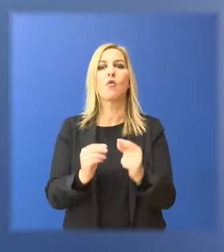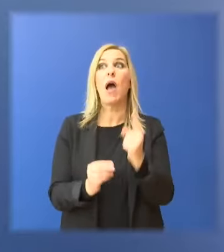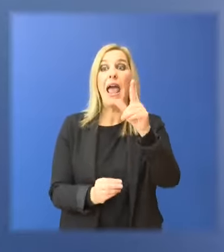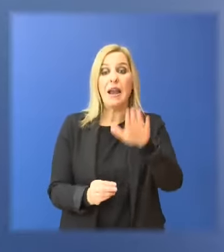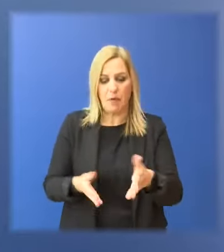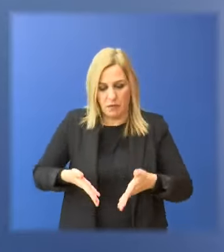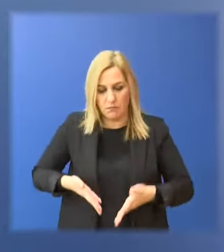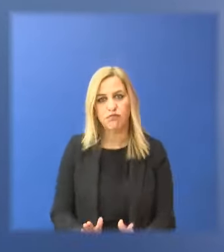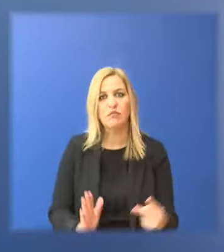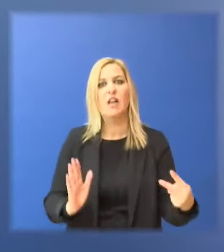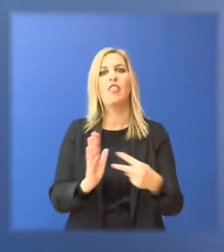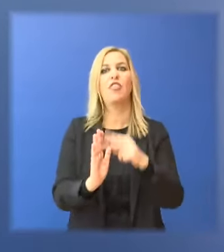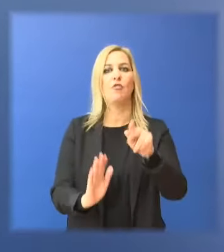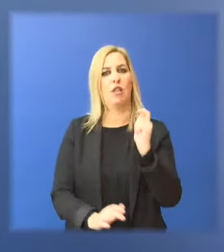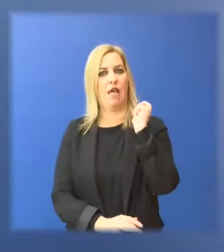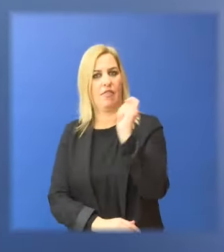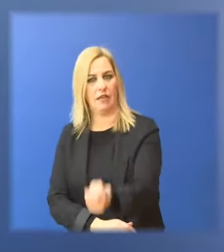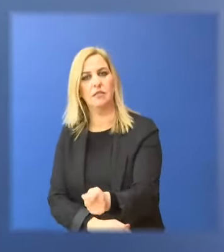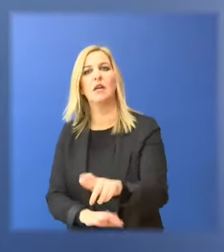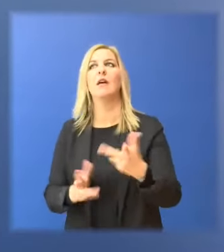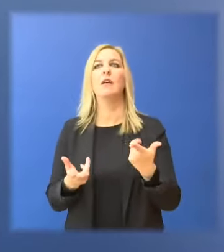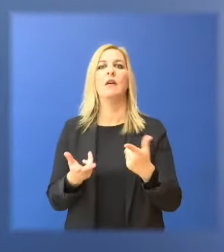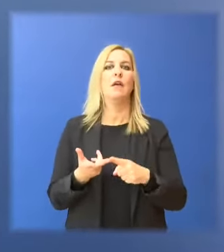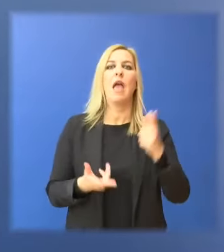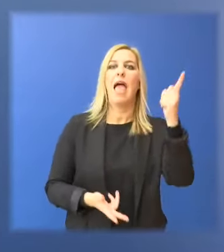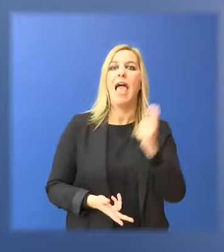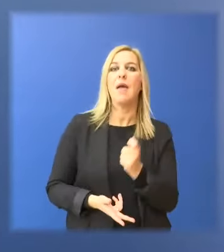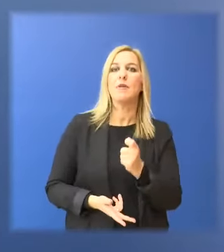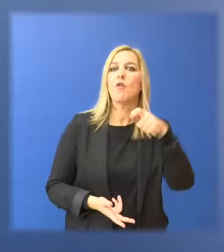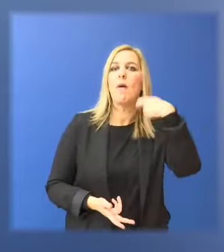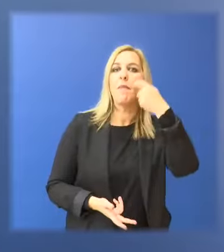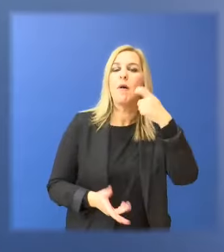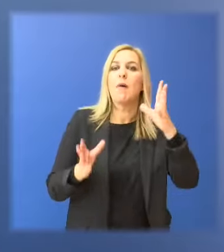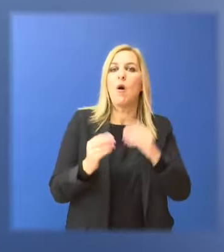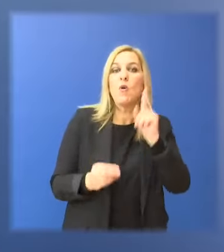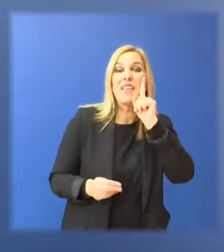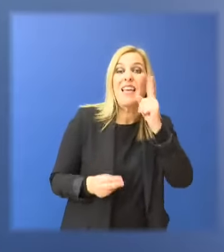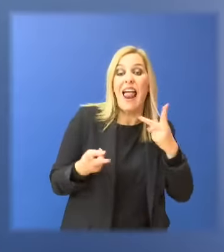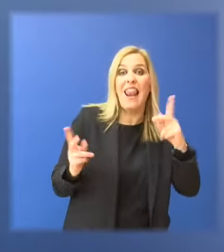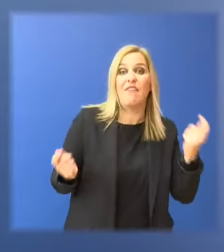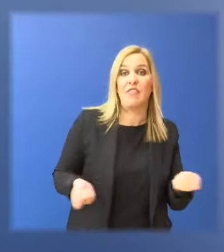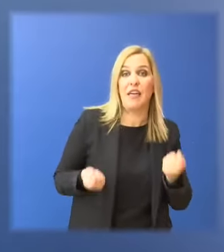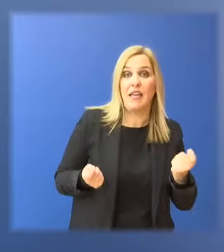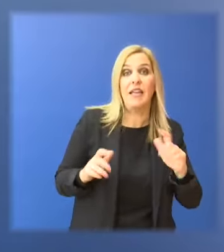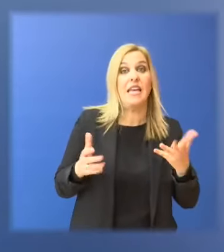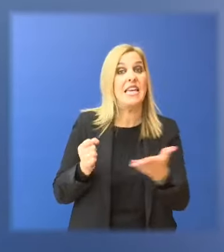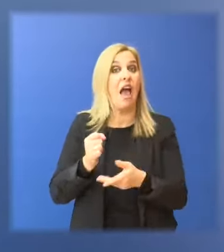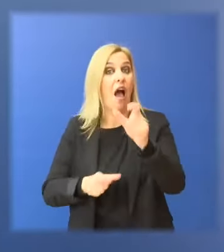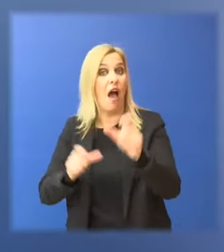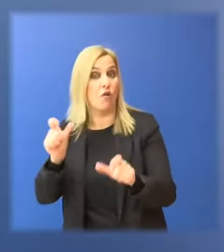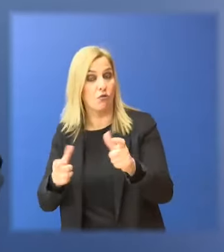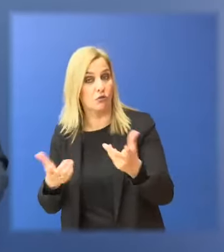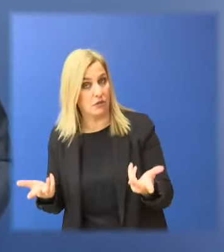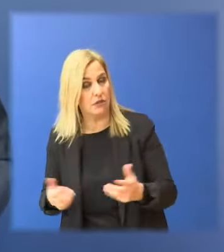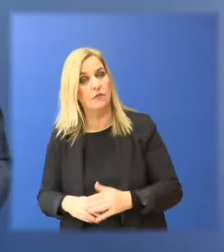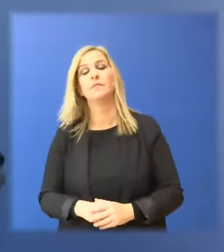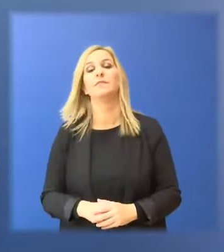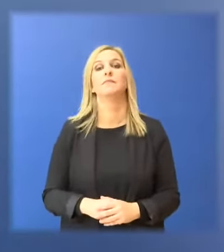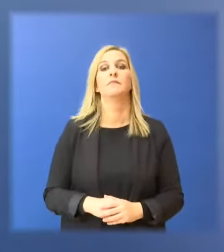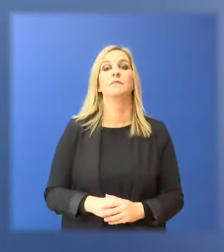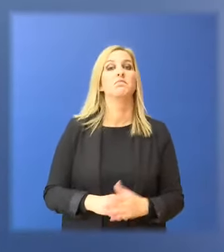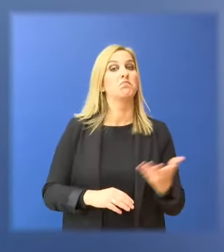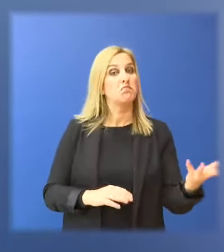παιδί, όπως είναι η αύξηση του επιδόματος μητρότητας σε γυναίκες ελεύθερες επαγγελματίες και αγρότησες, όπως είναι